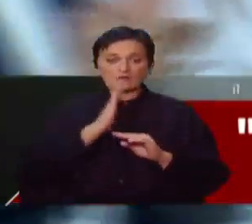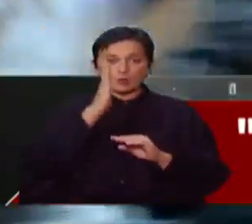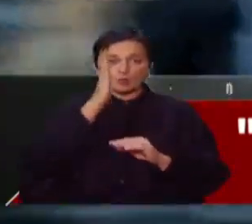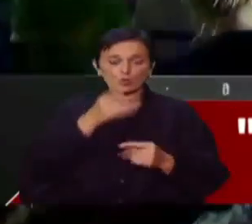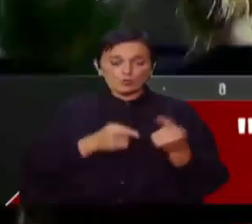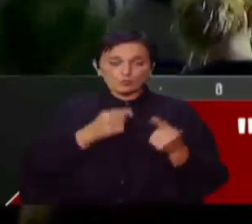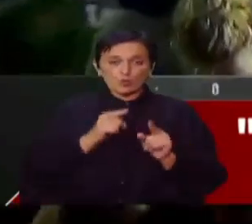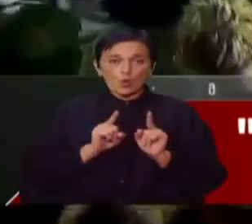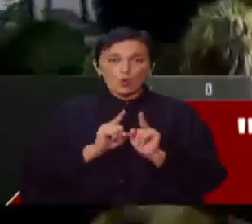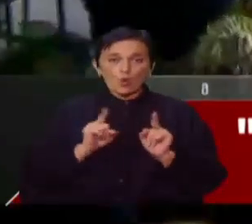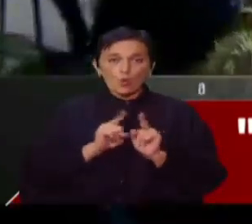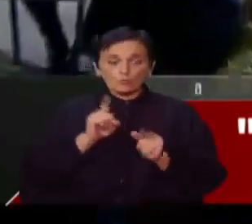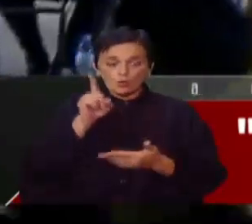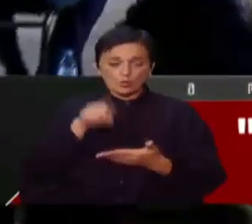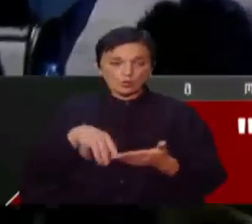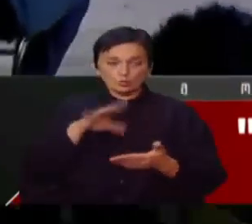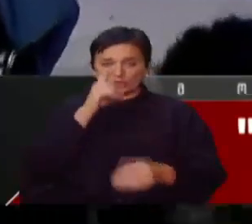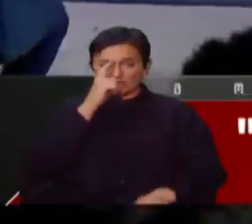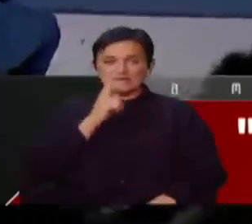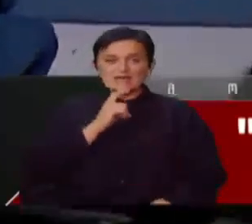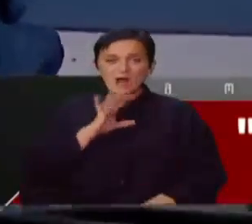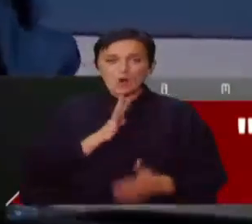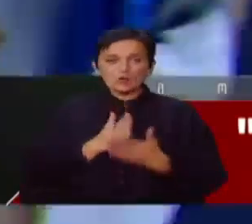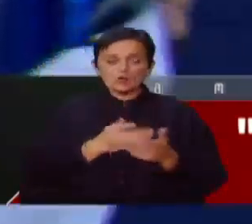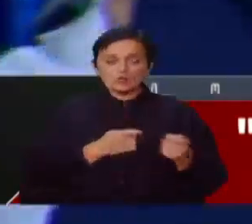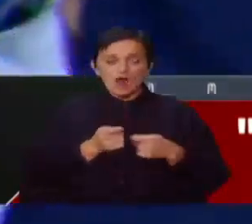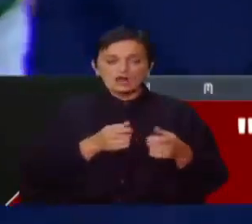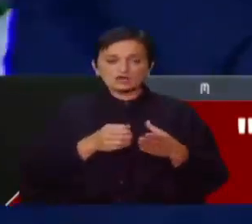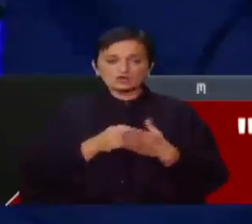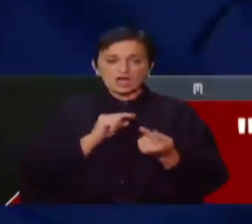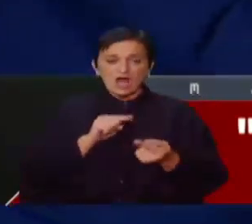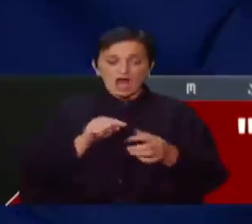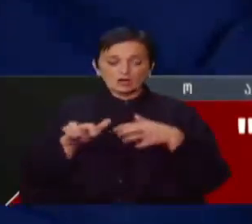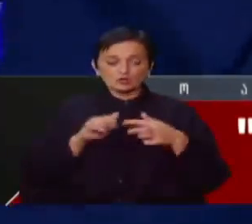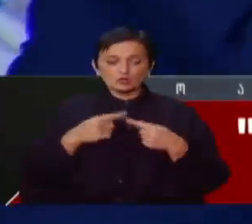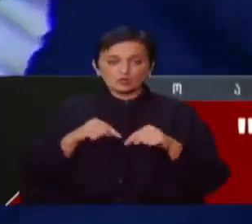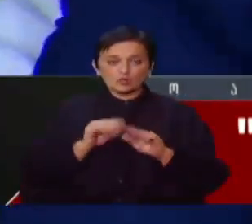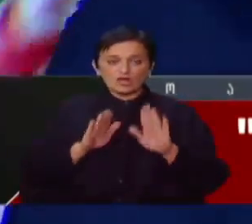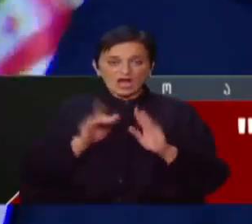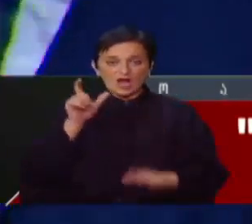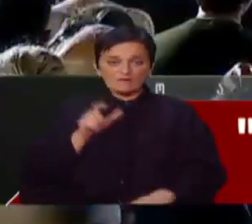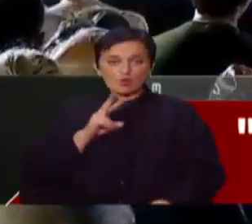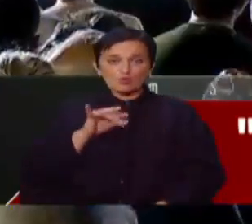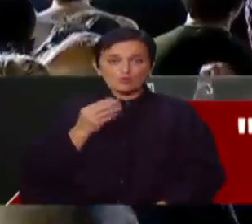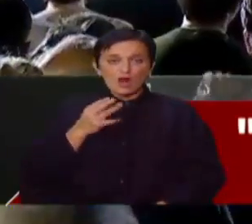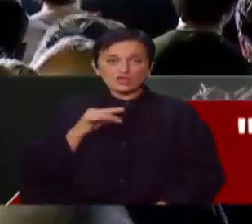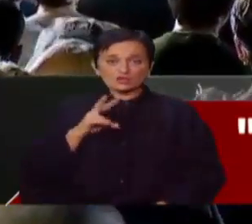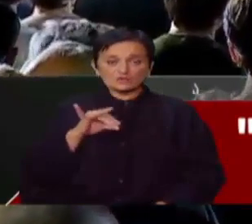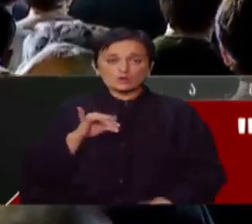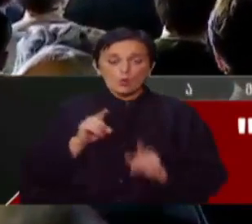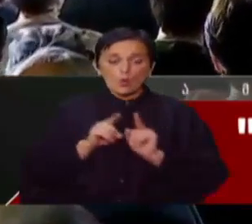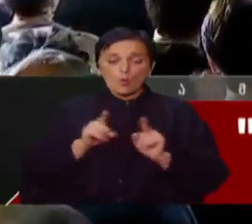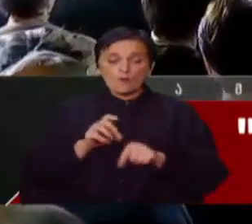მომავლისთვის ბრძოლა, ოპოზიციის უნდობლობა, გაუგებარია მართველი გუნდისთვის ანტიკორუფციული ბიუროს ხელმძღვანელმა რაჟდენ კუპრაშვილმა ოპოზიციურ